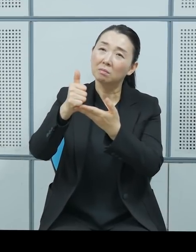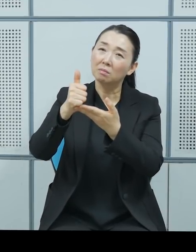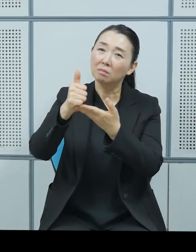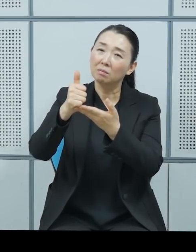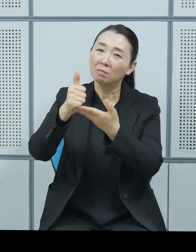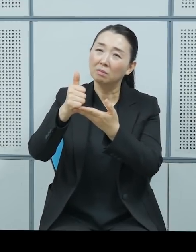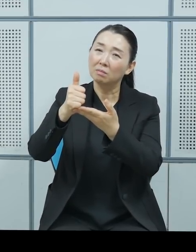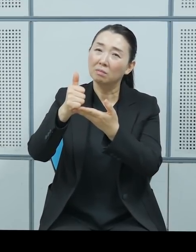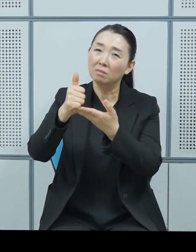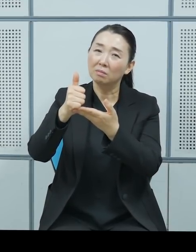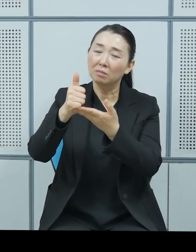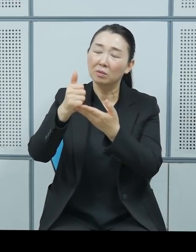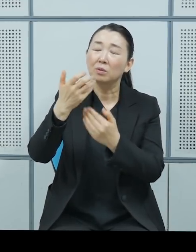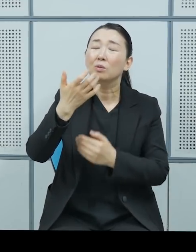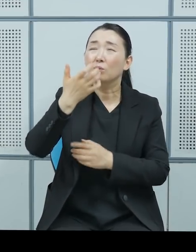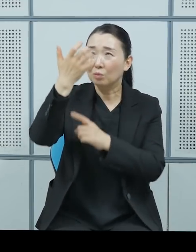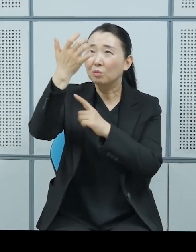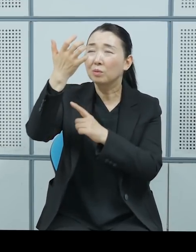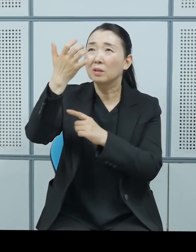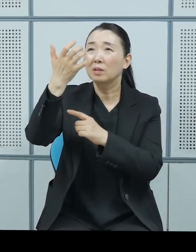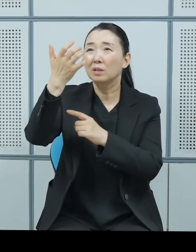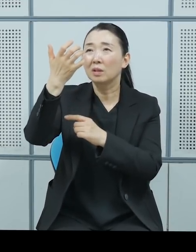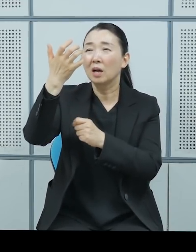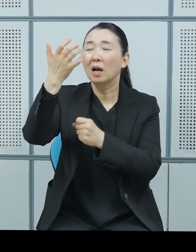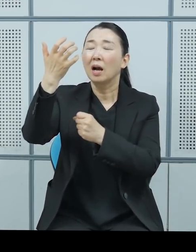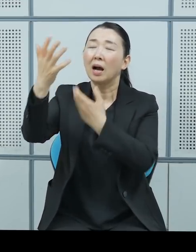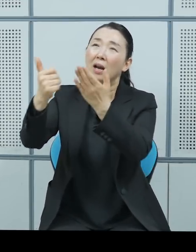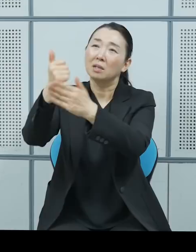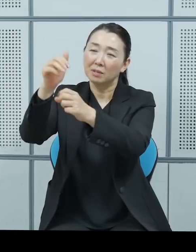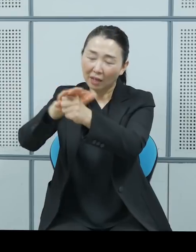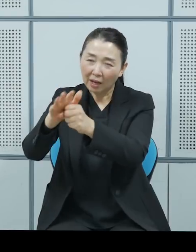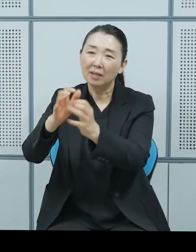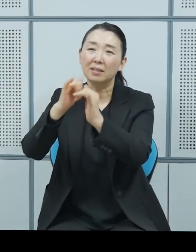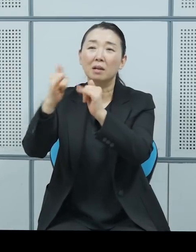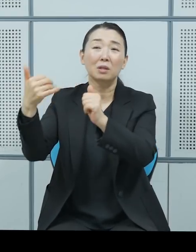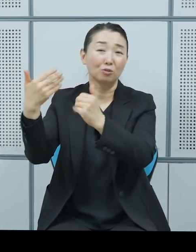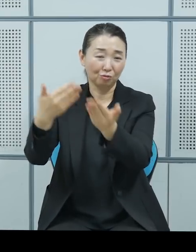꿈은 나를 사랑하는 사람한테 주는 거야.